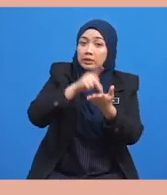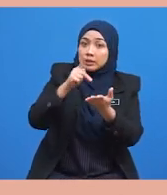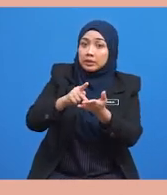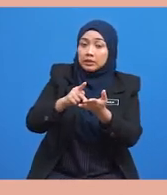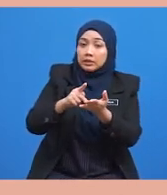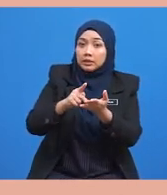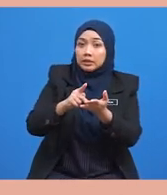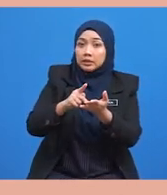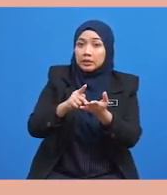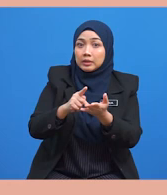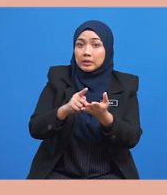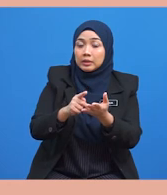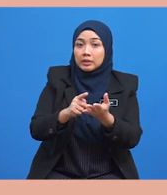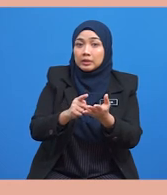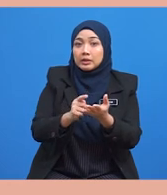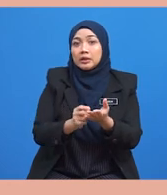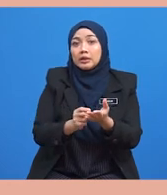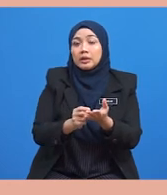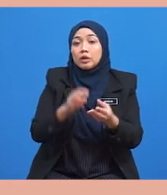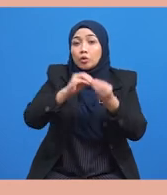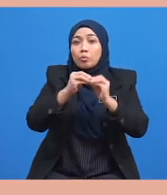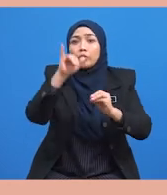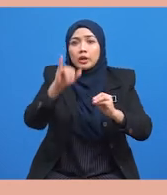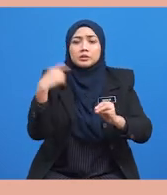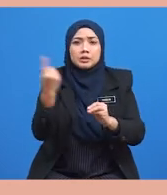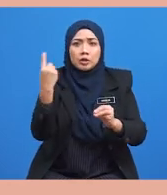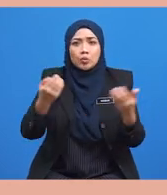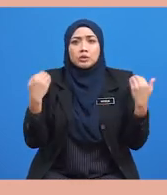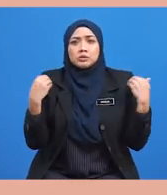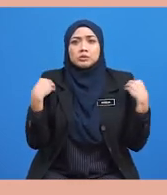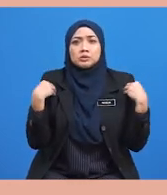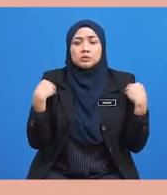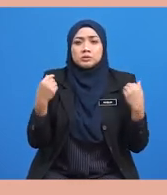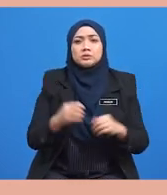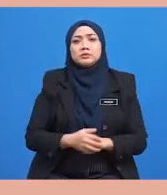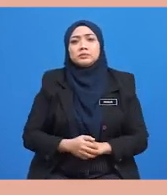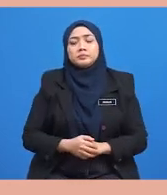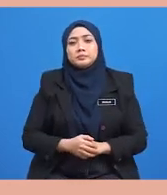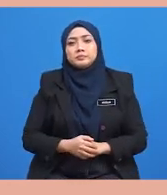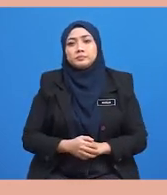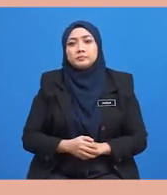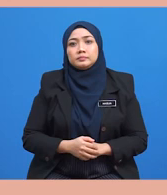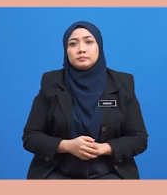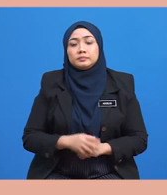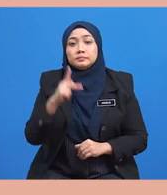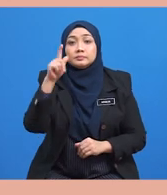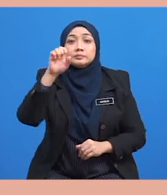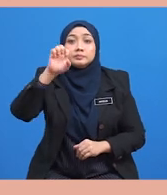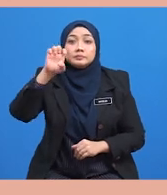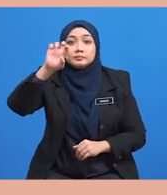kekerapan longgokan bagi data tersebut. Murid-murid harus tahu, kekerapan longgokan bagi suatu